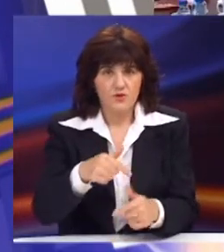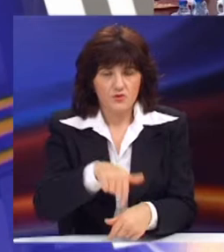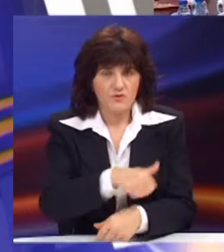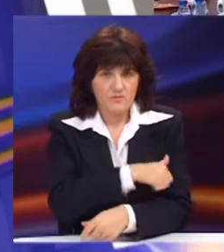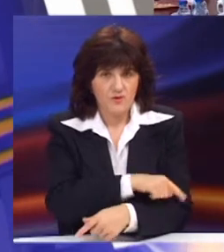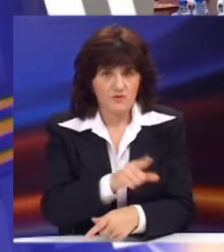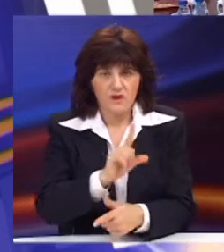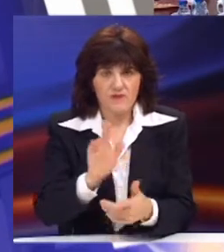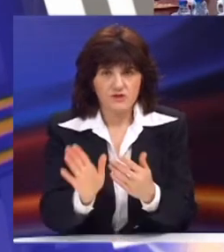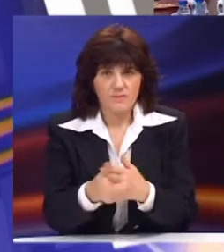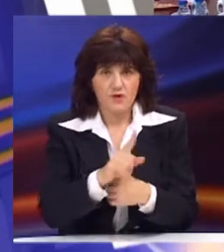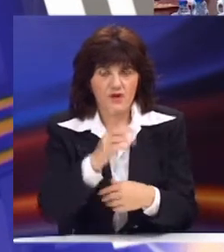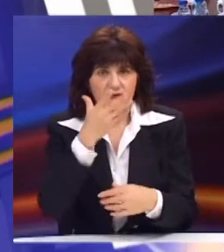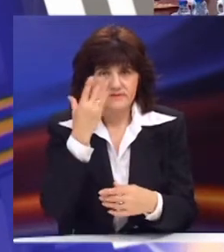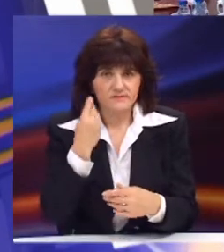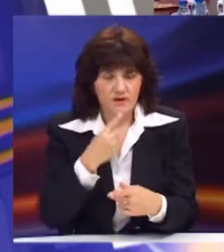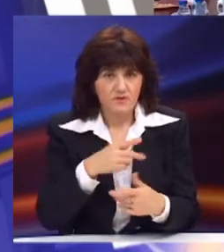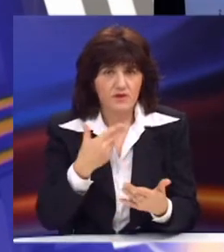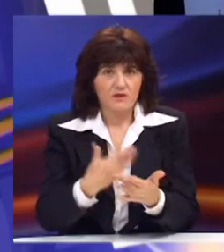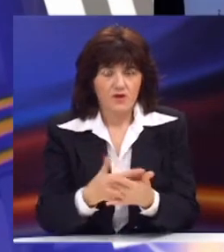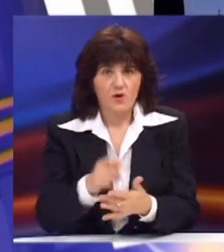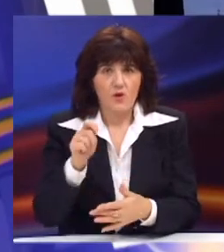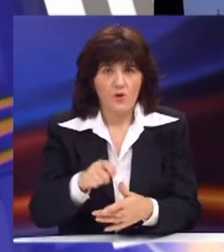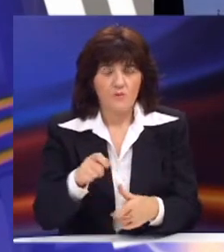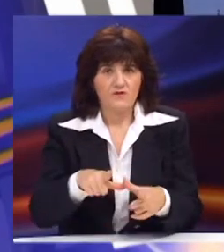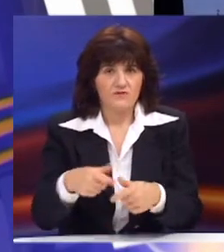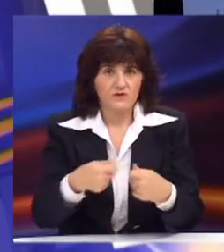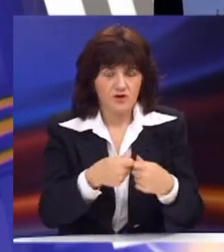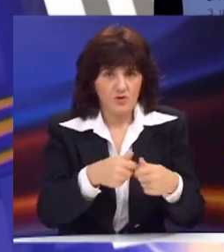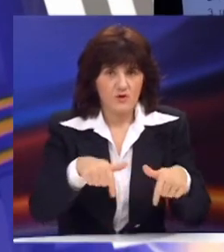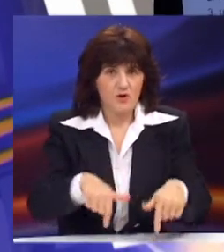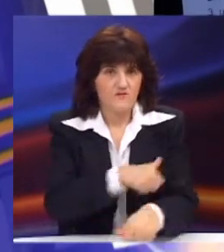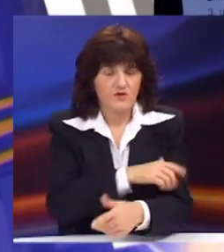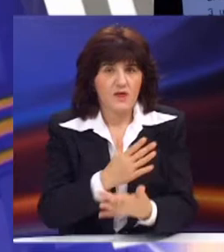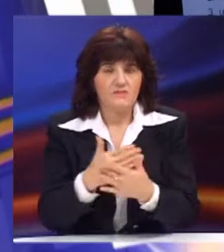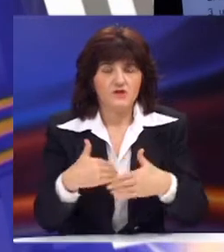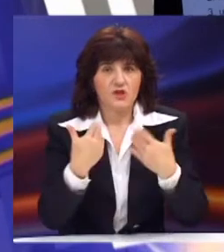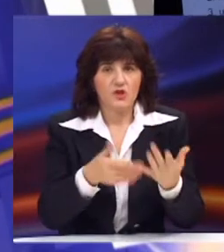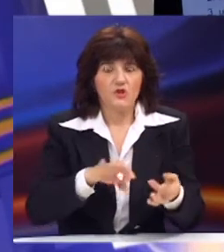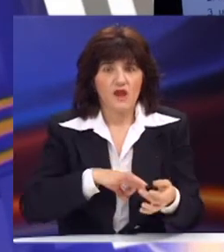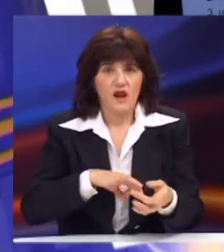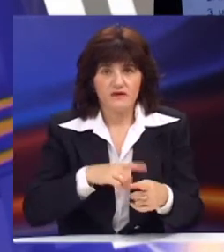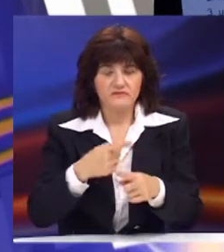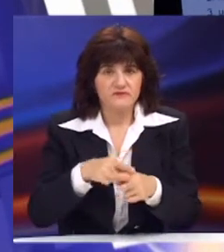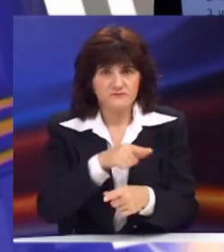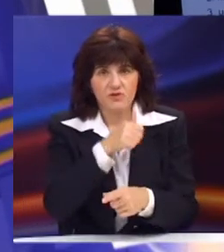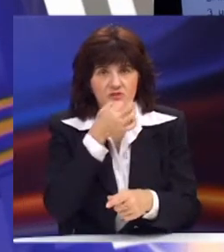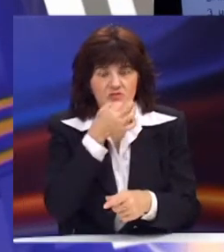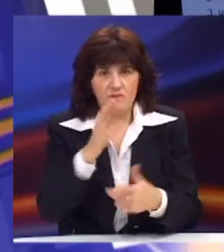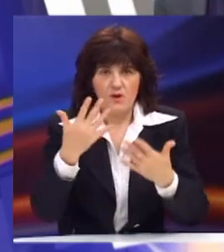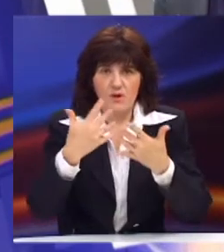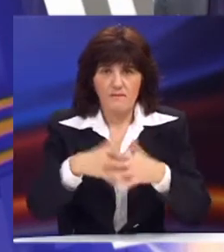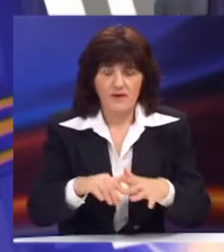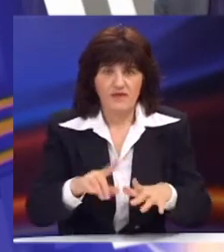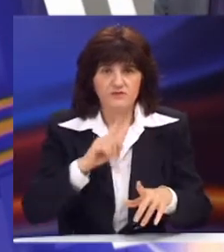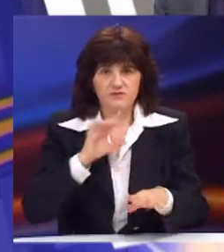Najuspešniji u 2013. godini neće proći nezapaženo, jer će prema odluci Upravnog odbora Komore i ove godine biti dodeljene nagrade za najbolja